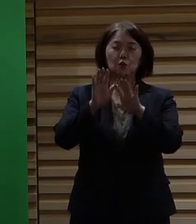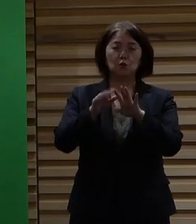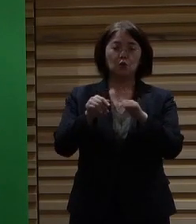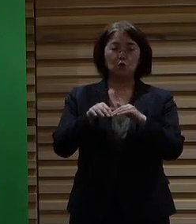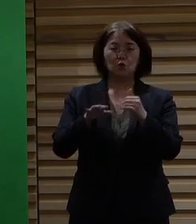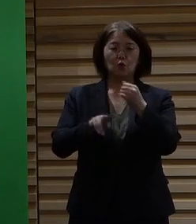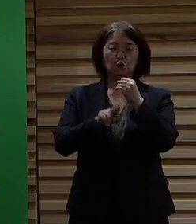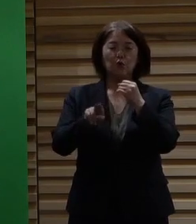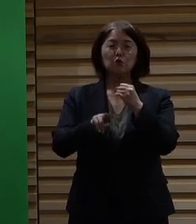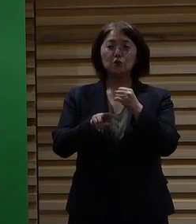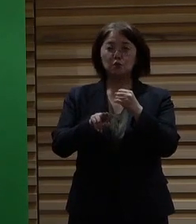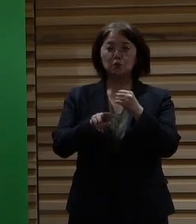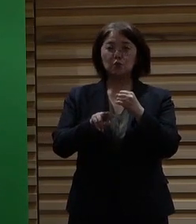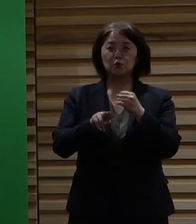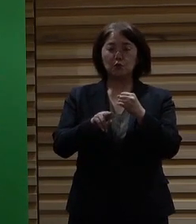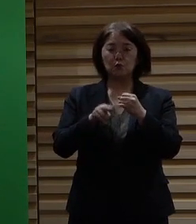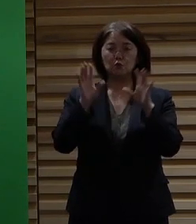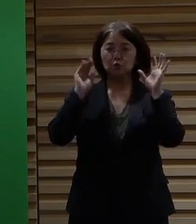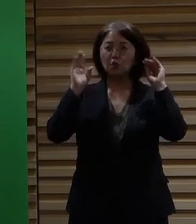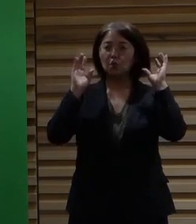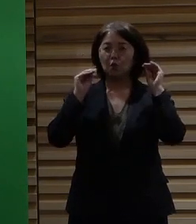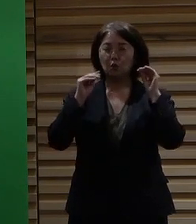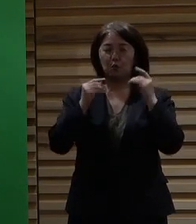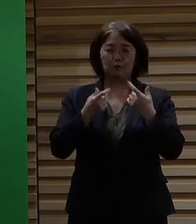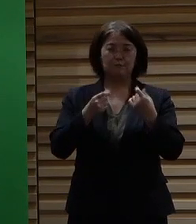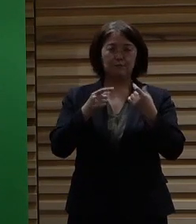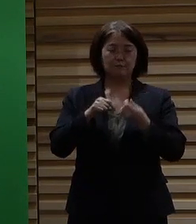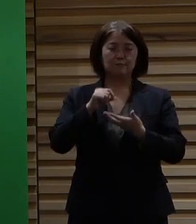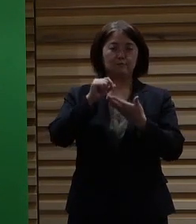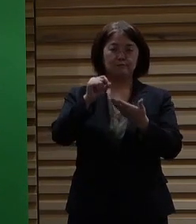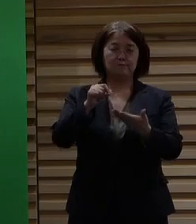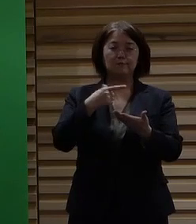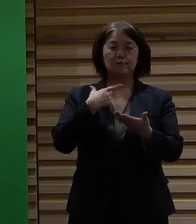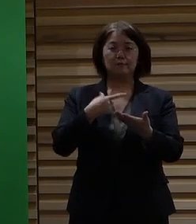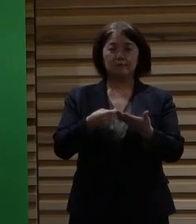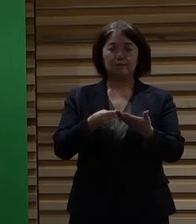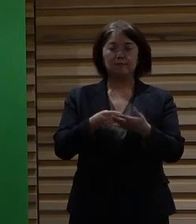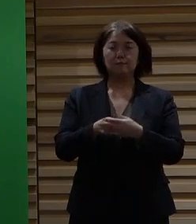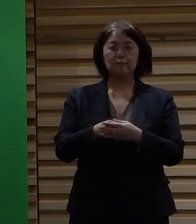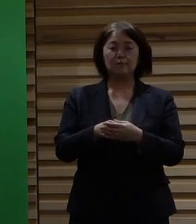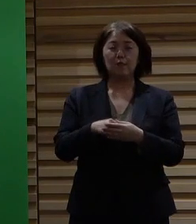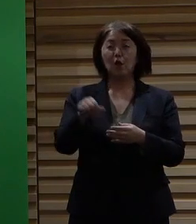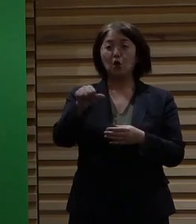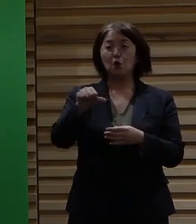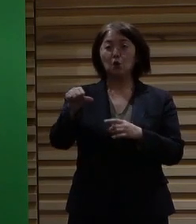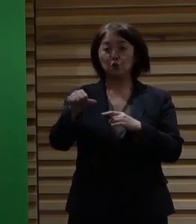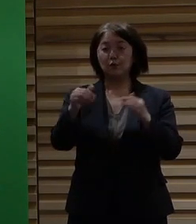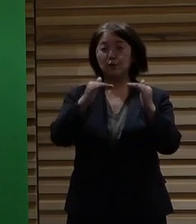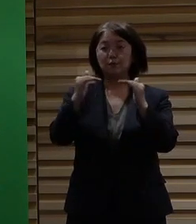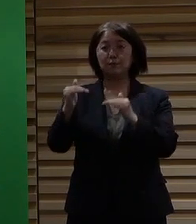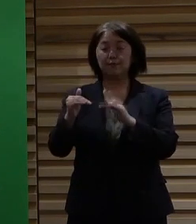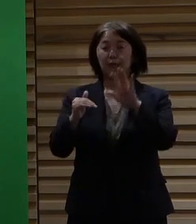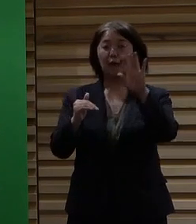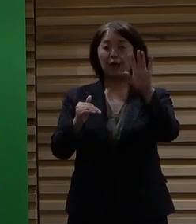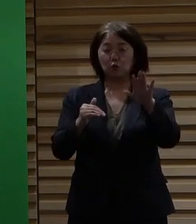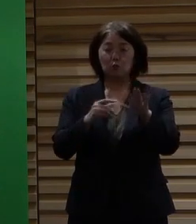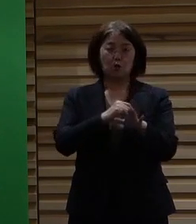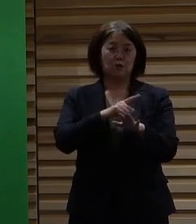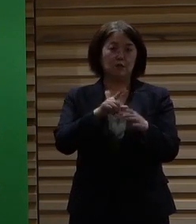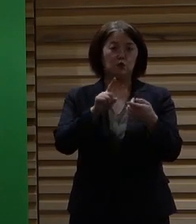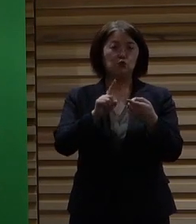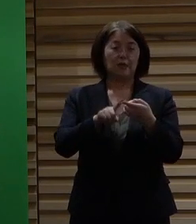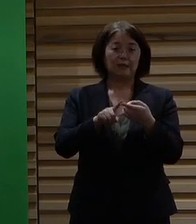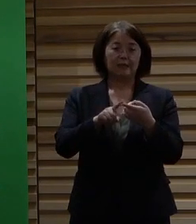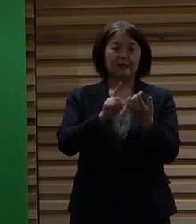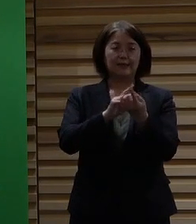などの適切な情報提供に努めてまいります。さらに、5類移行後は、自主的な感染対策を